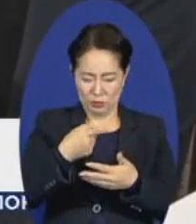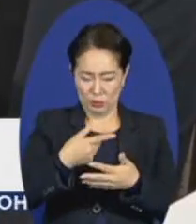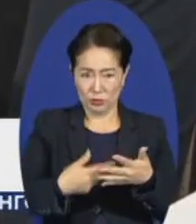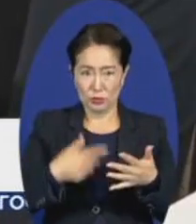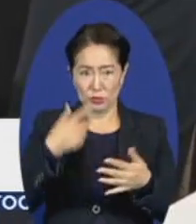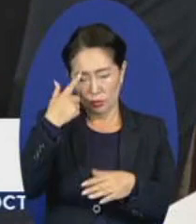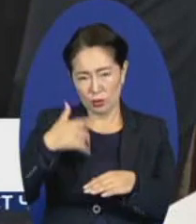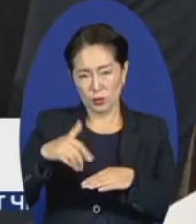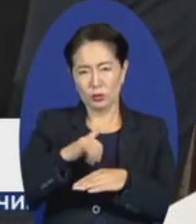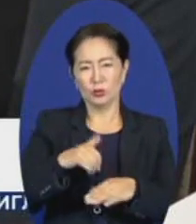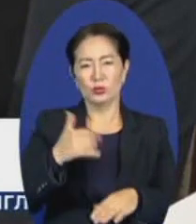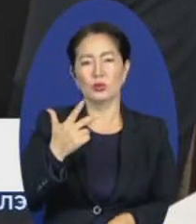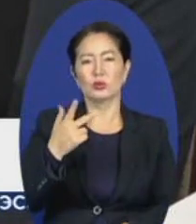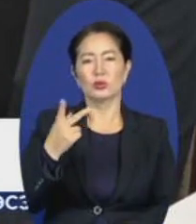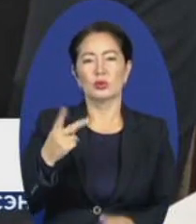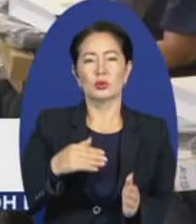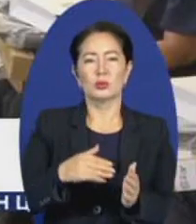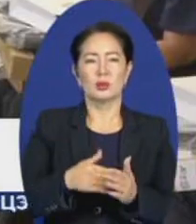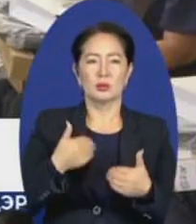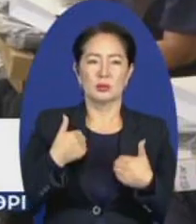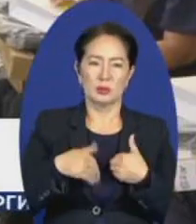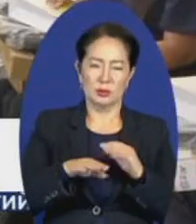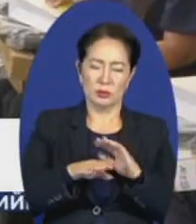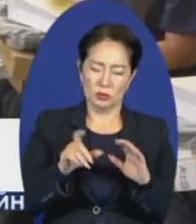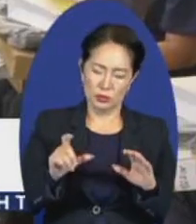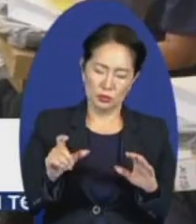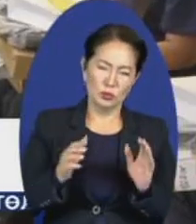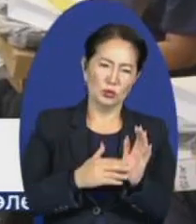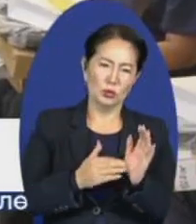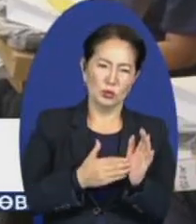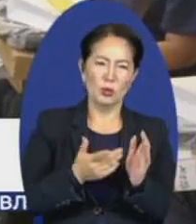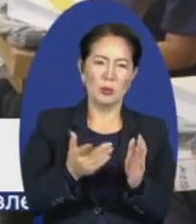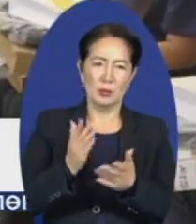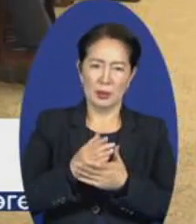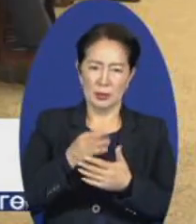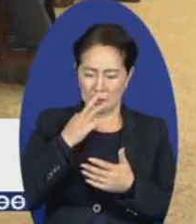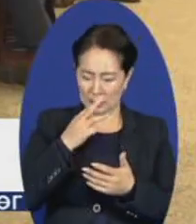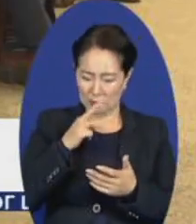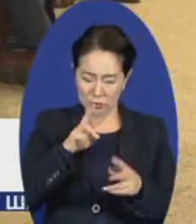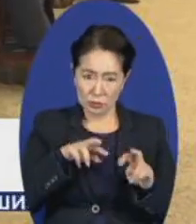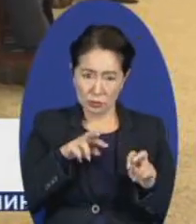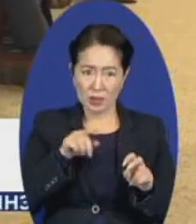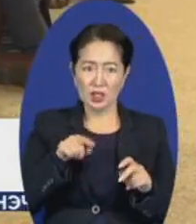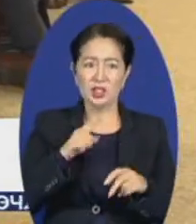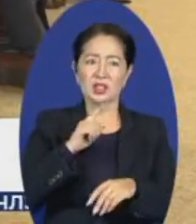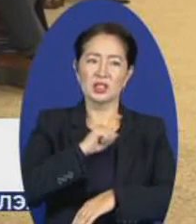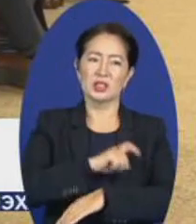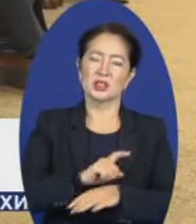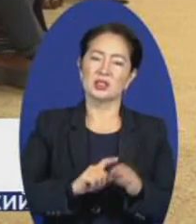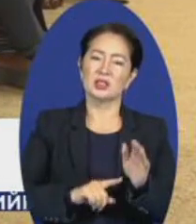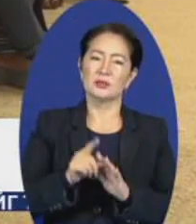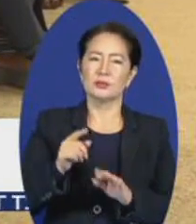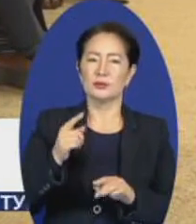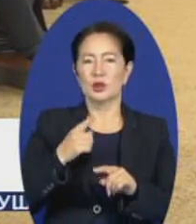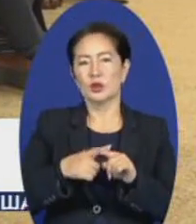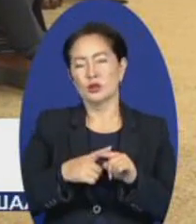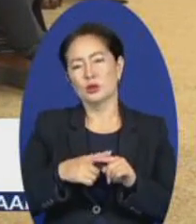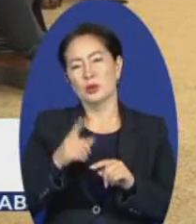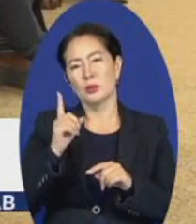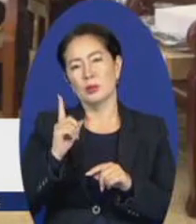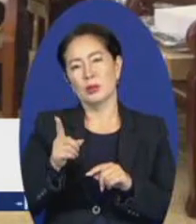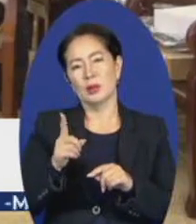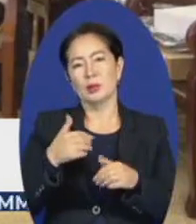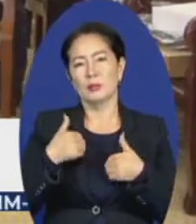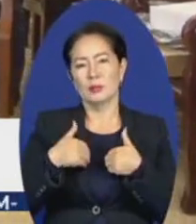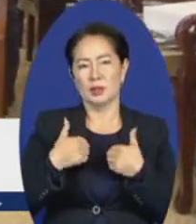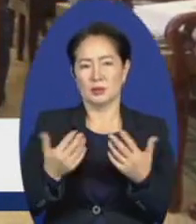бүртгүүлжээ. Монгол Улсын хэмжээнд 32,000 гаруй багш сурган хүмүүжүүлэгч дутагдах магадaltaа гэсэн судалгаа гарсан. Энэ хичээлийн жилдлэхэд орон нутгад